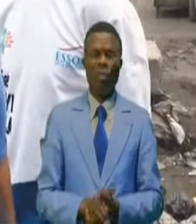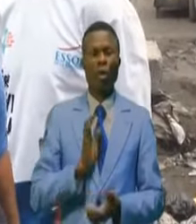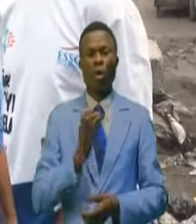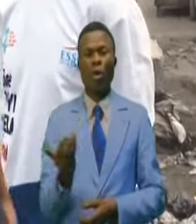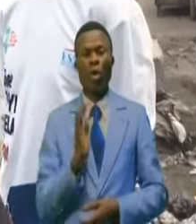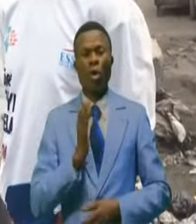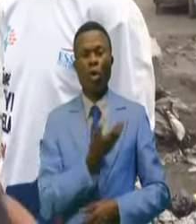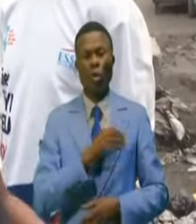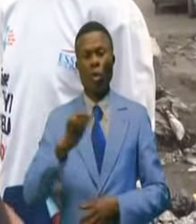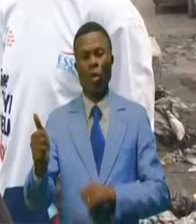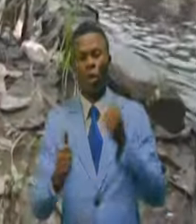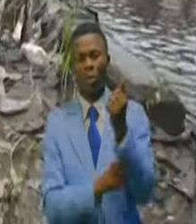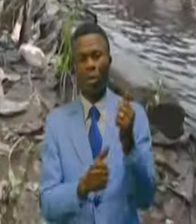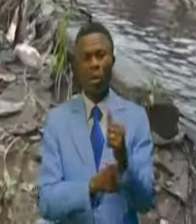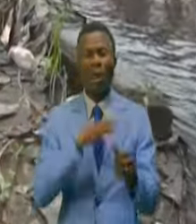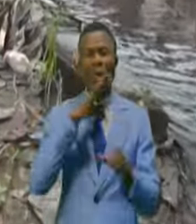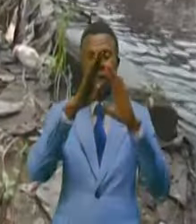caniveaux.